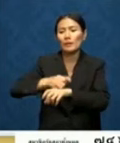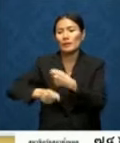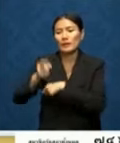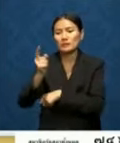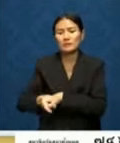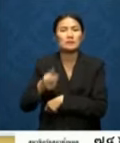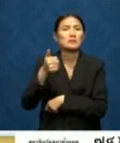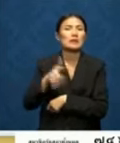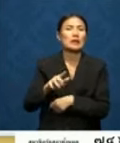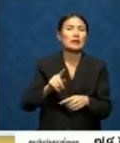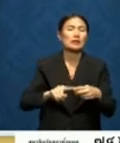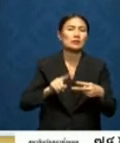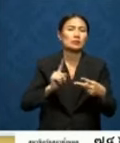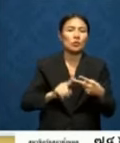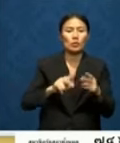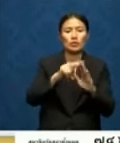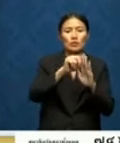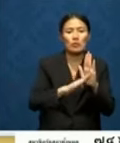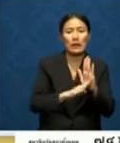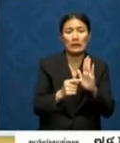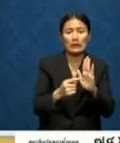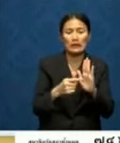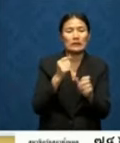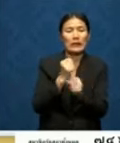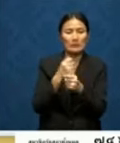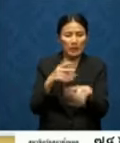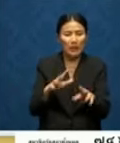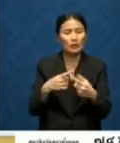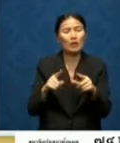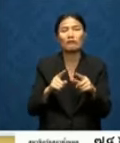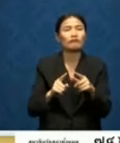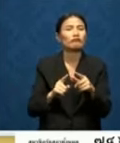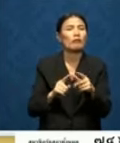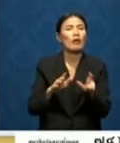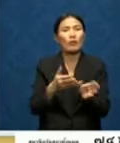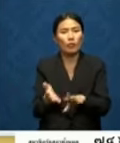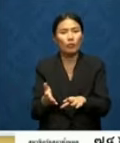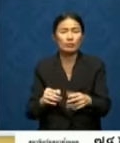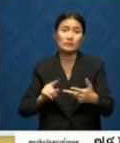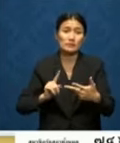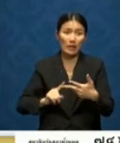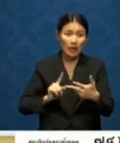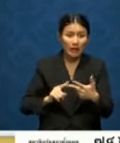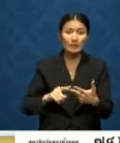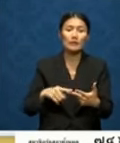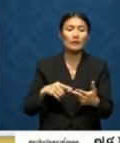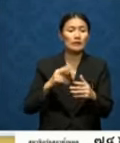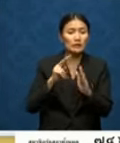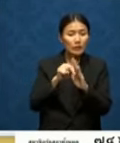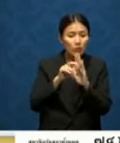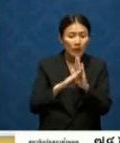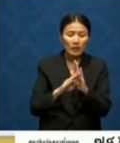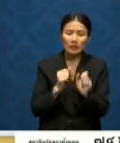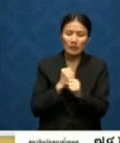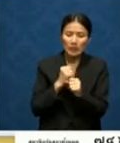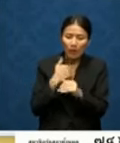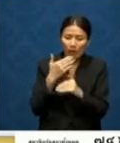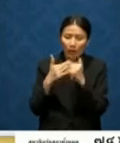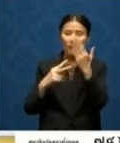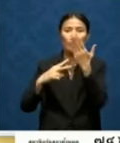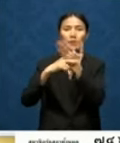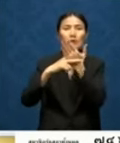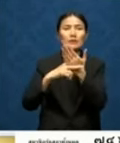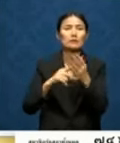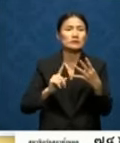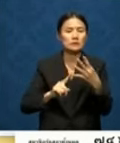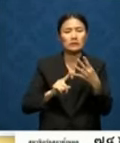ณโยบายที่ประกาดทำไม่สำเร็จ3. ณโยบายที่กำลงเดินหน้าสดุดonyaเกิดผลเสียกัประเทศ4. ณ